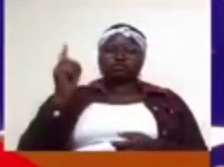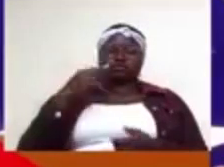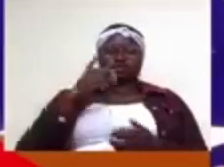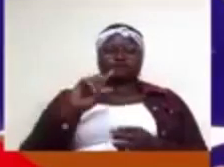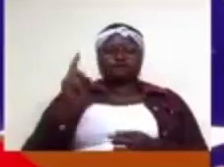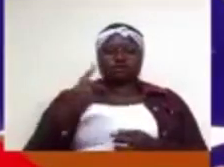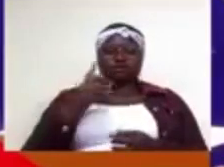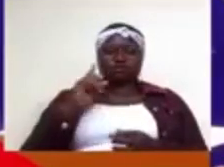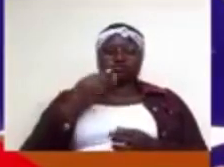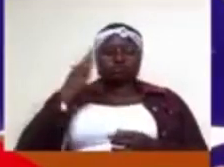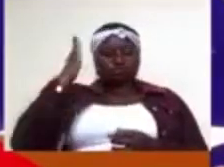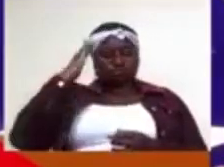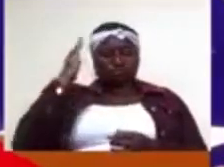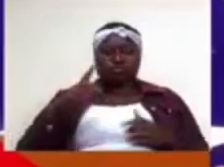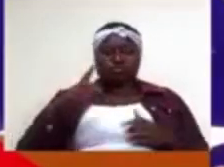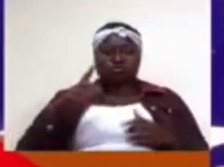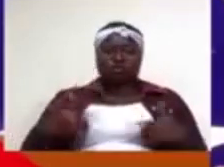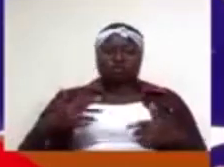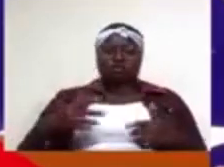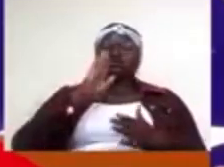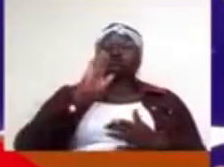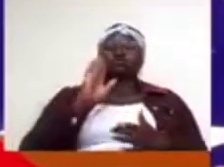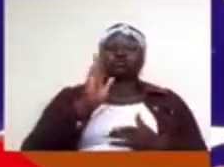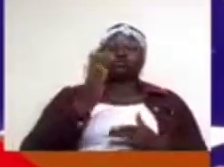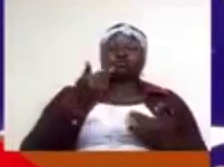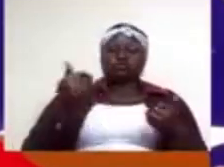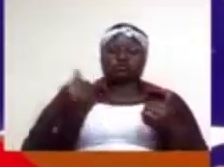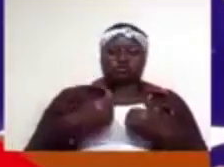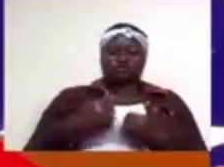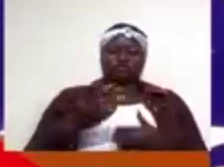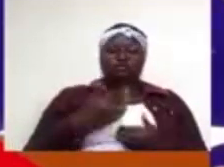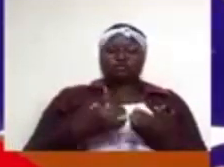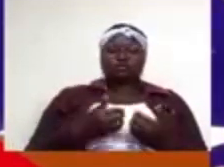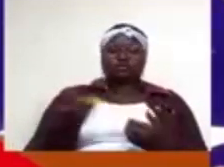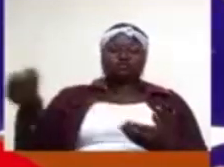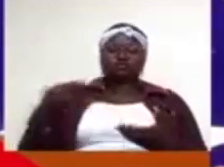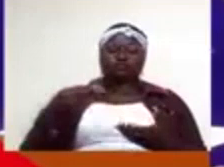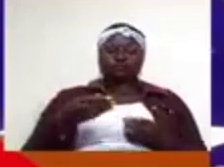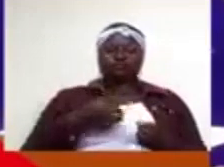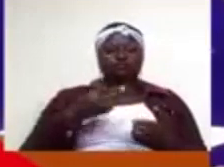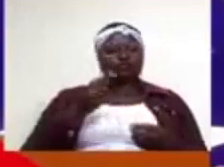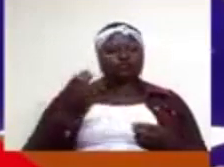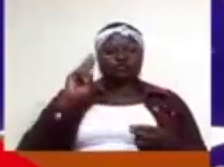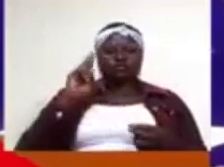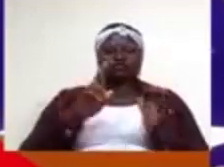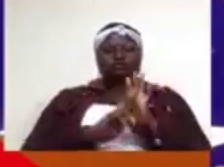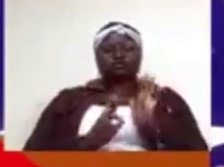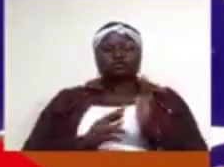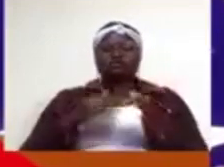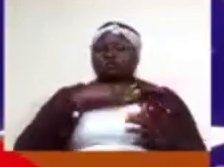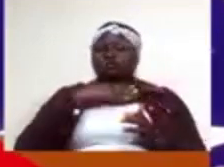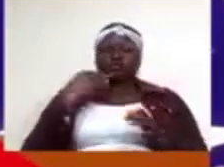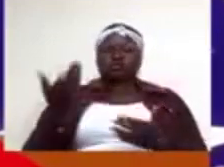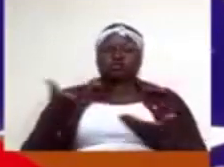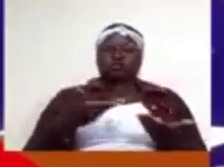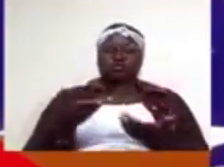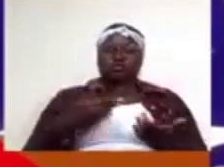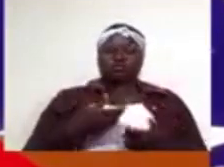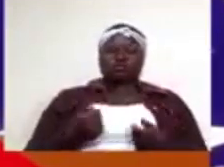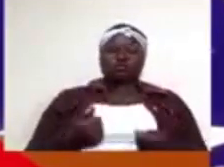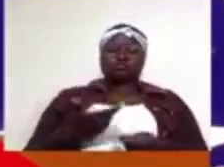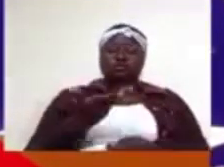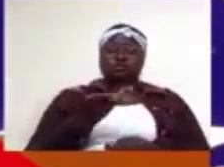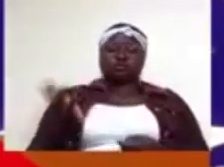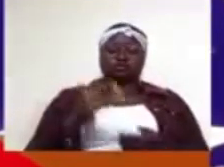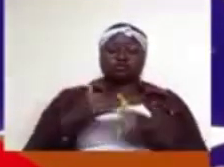mbere umenye atiriri muoyo ni ngai watuheire kugo gutire mundu wina right ya kuraga uri ungi kugo mundu